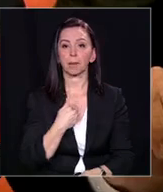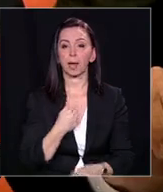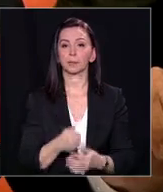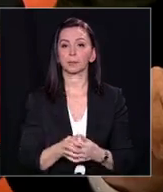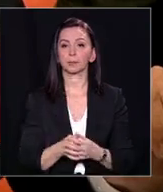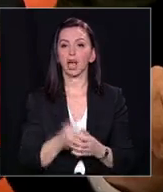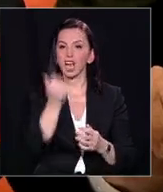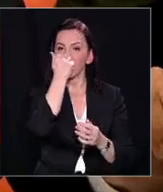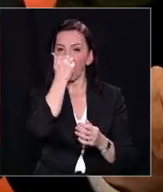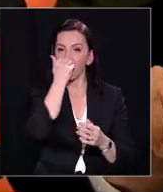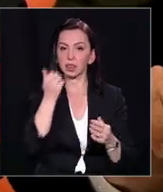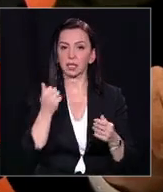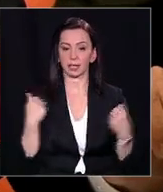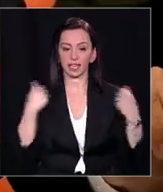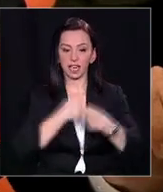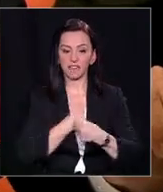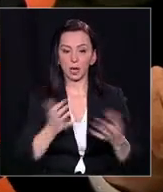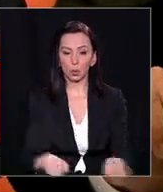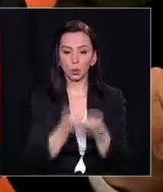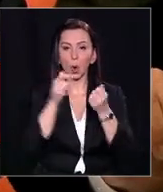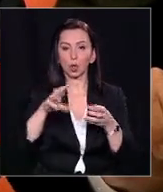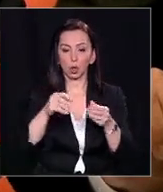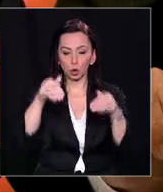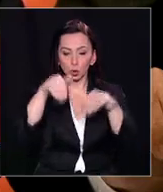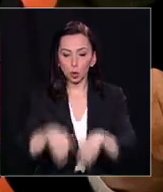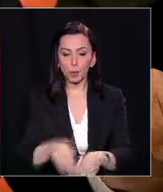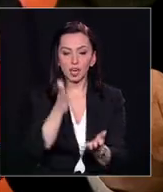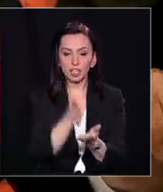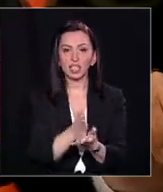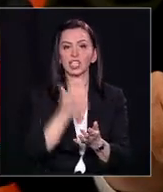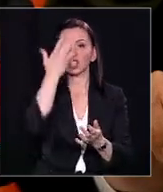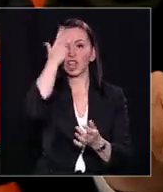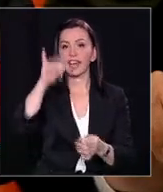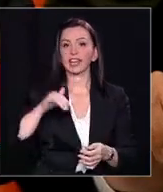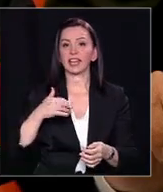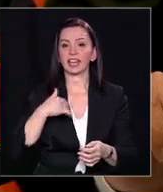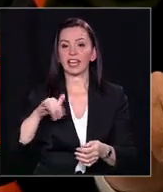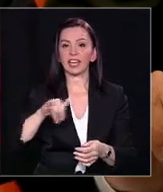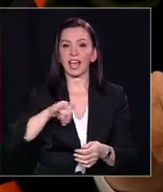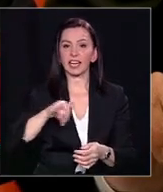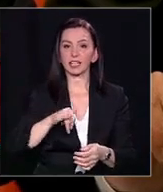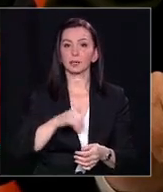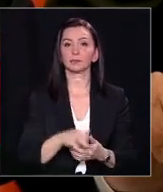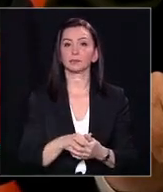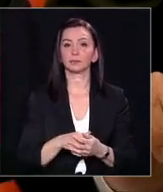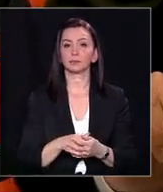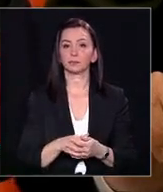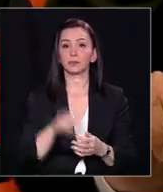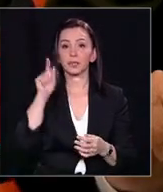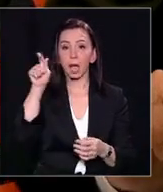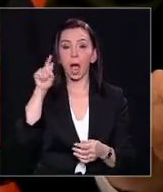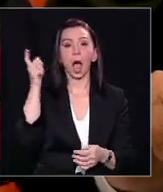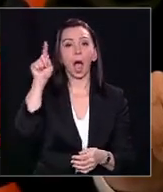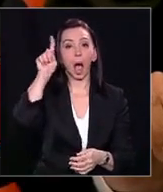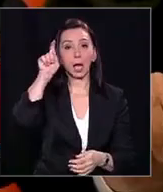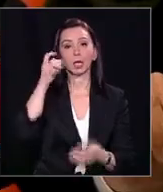Efendileri kucaklayıp onu toprağa defneden şehit yakınıyım. Size aklınızı başına almaya ve onu aklı